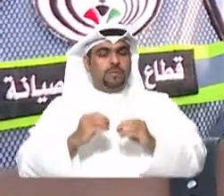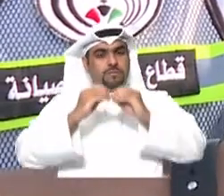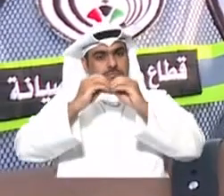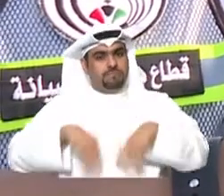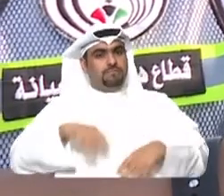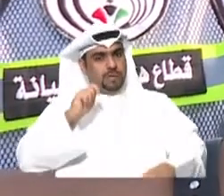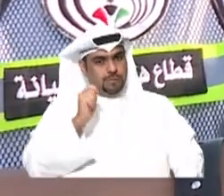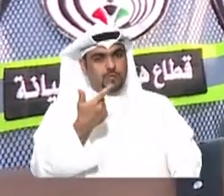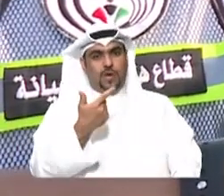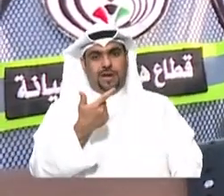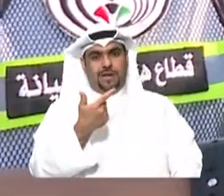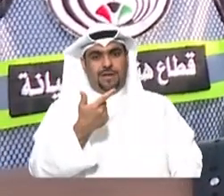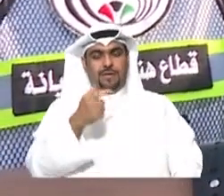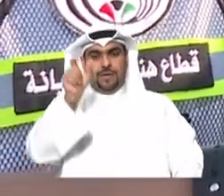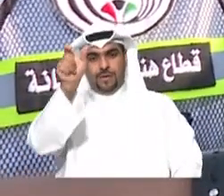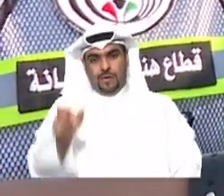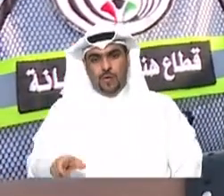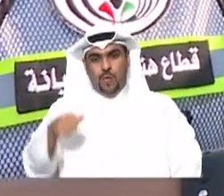وأوصت في